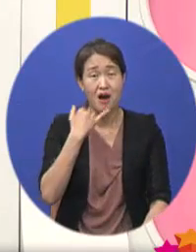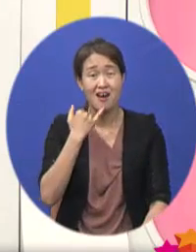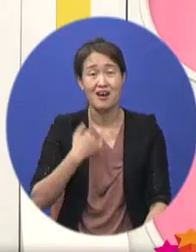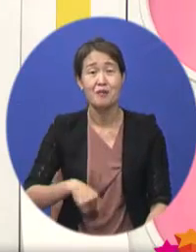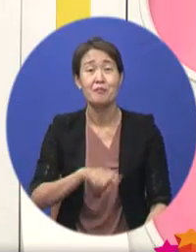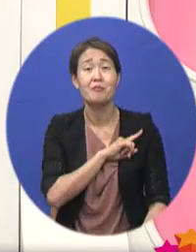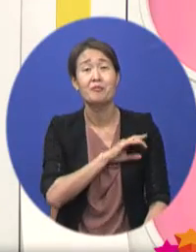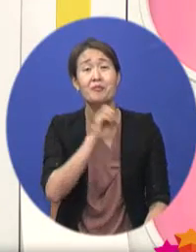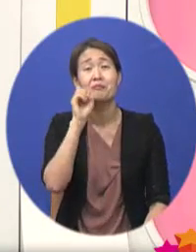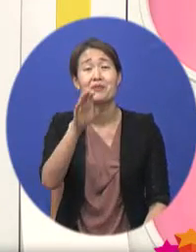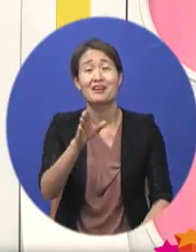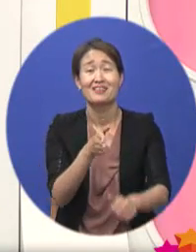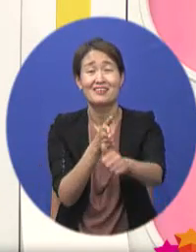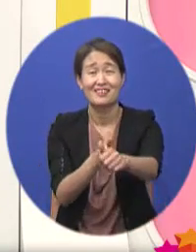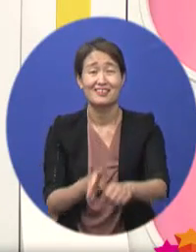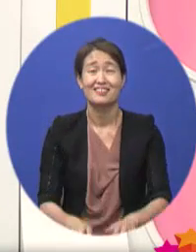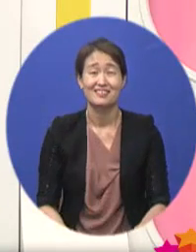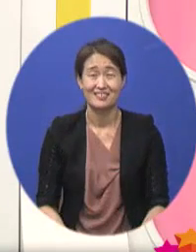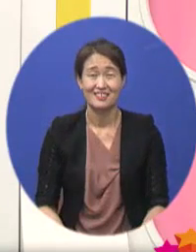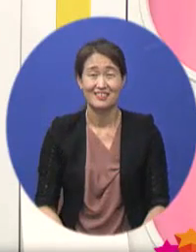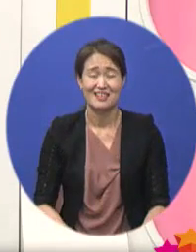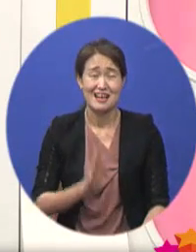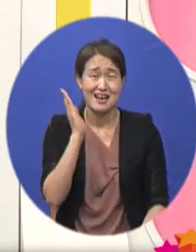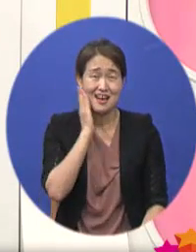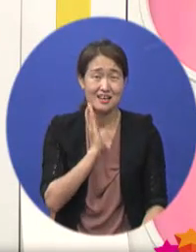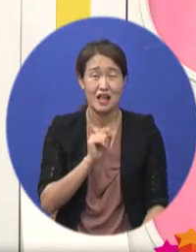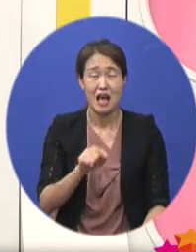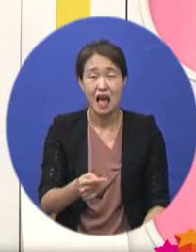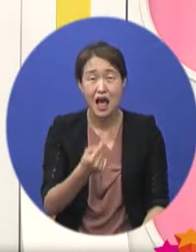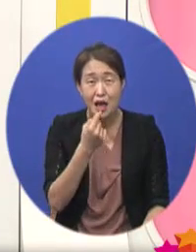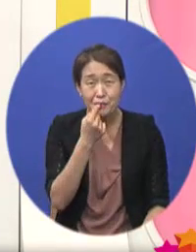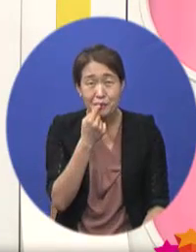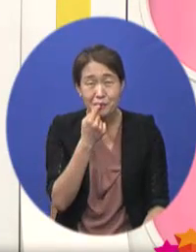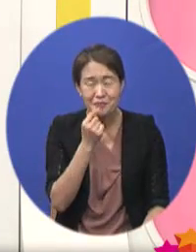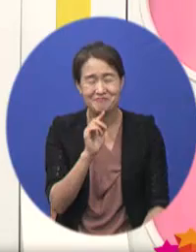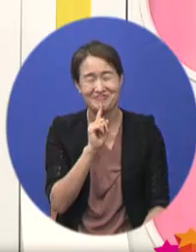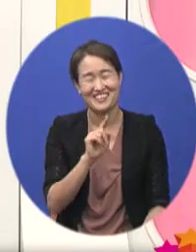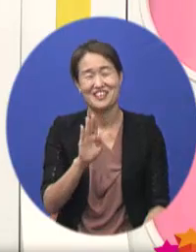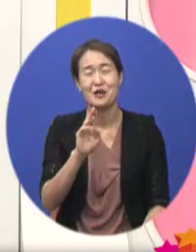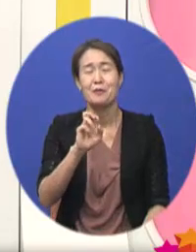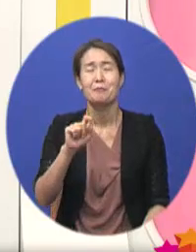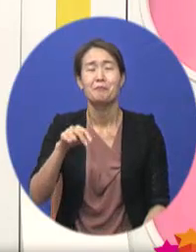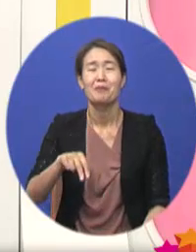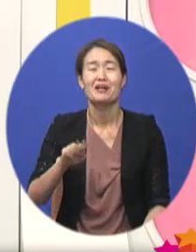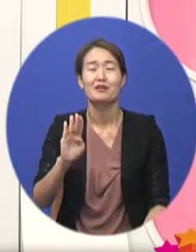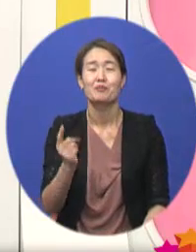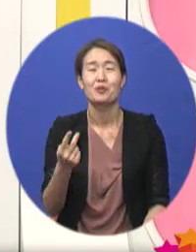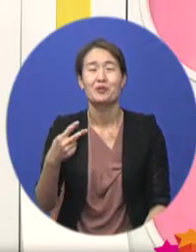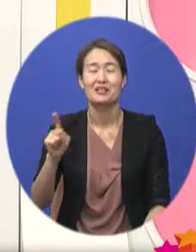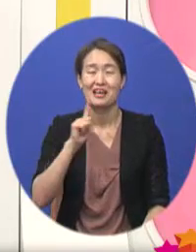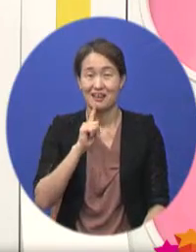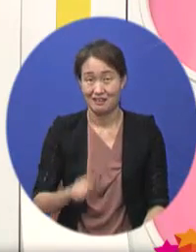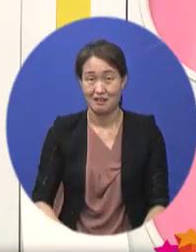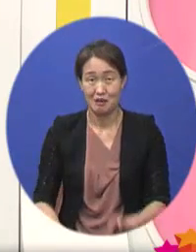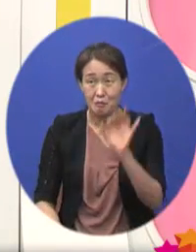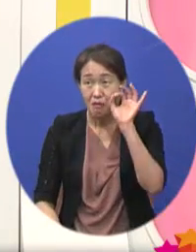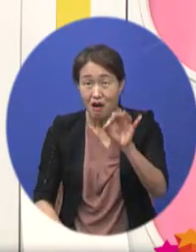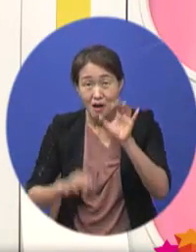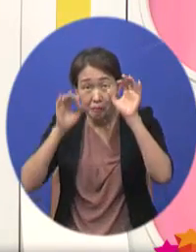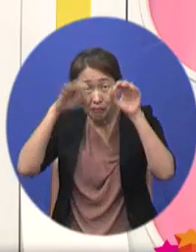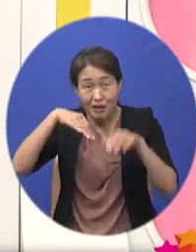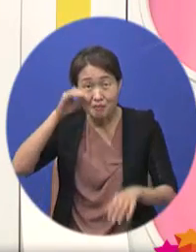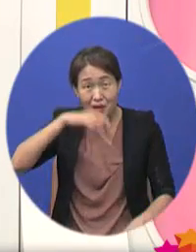먼저 얘기해보세요. 맞을 것 같은데. 맛본다. 맛본다. 아까 네. 아니었어. 맛보는 네. 거 사람 본 거 봤어요?